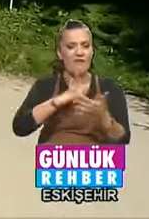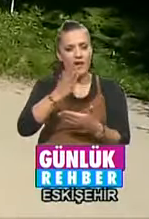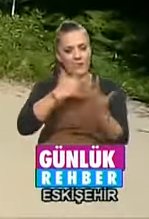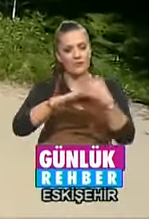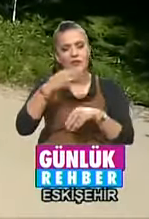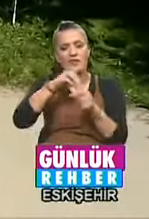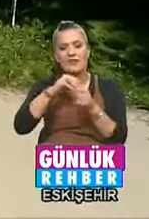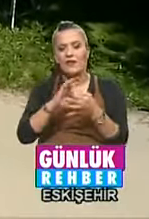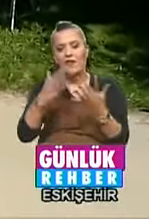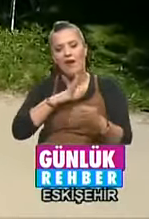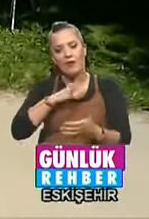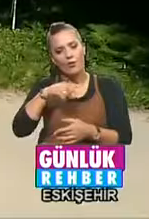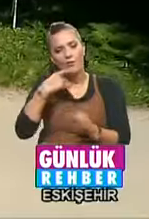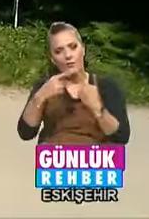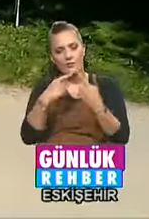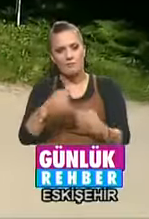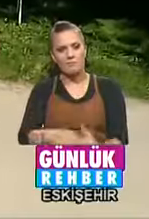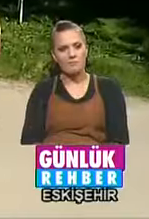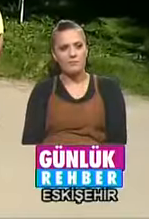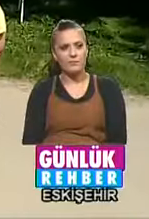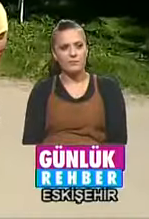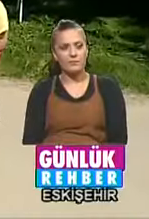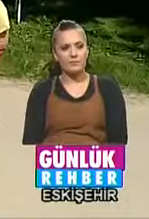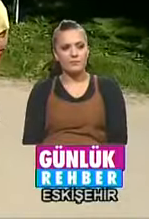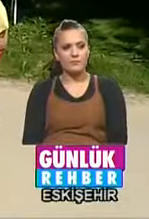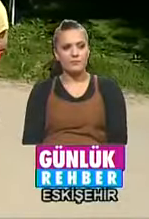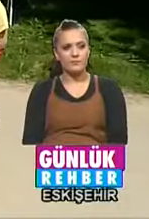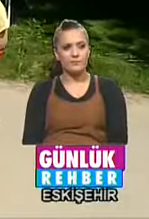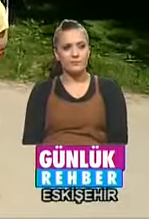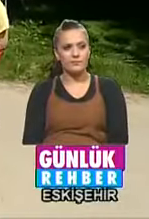geçelim efendim. Evet.